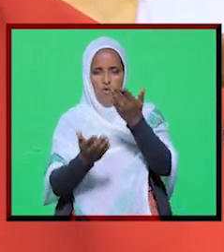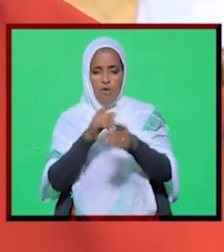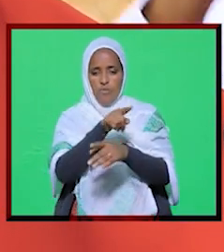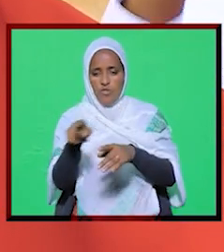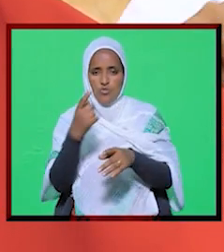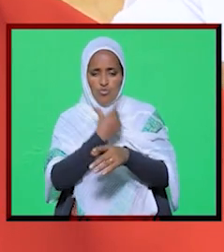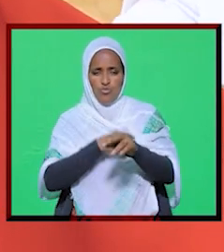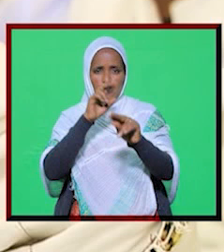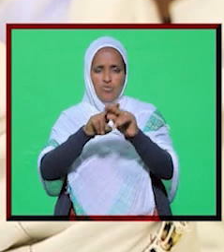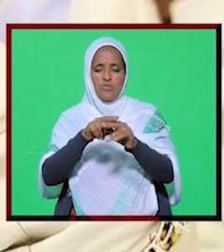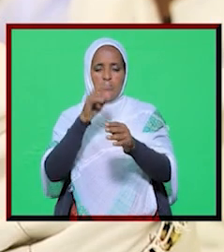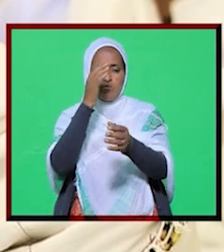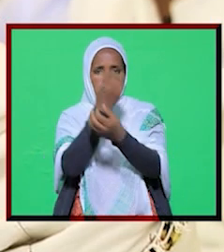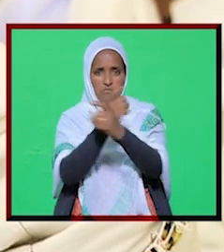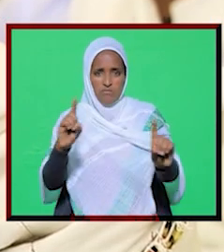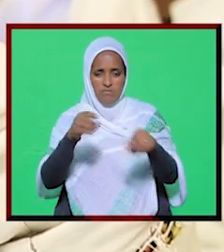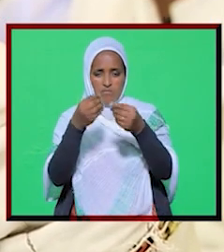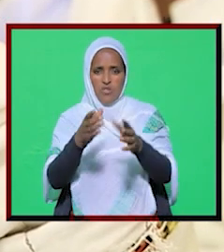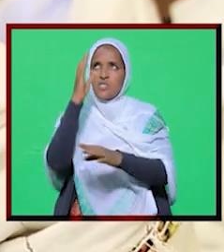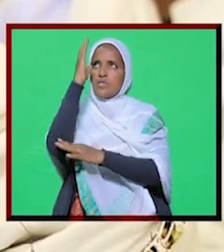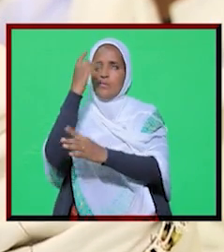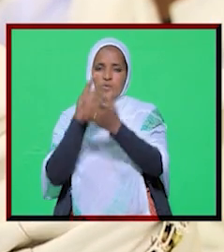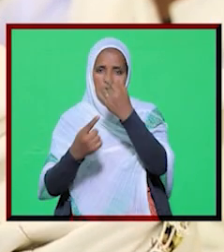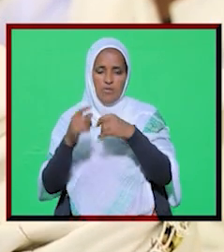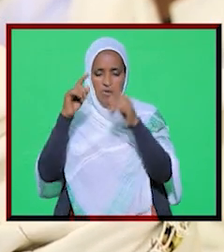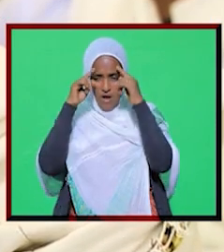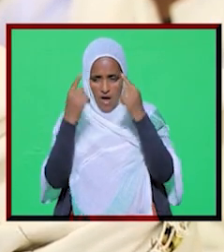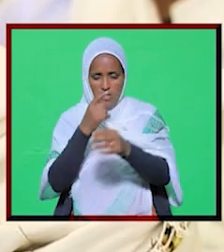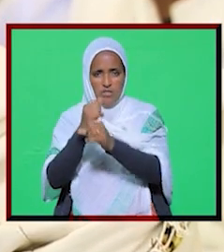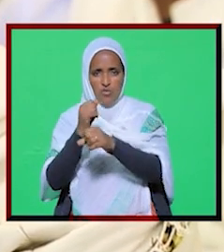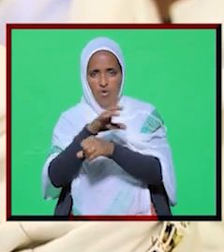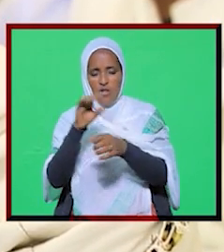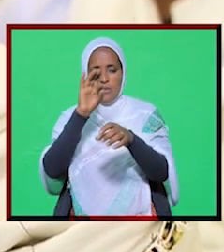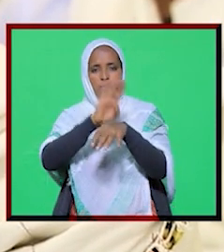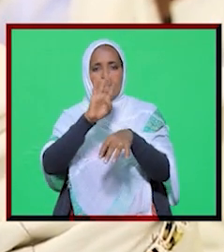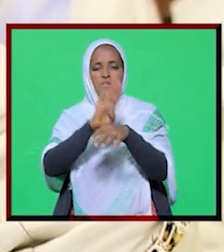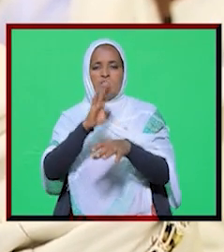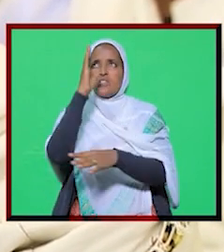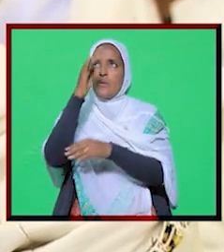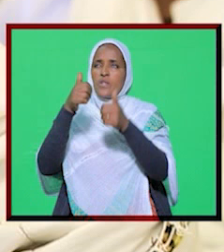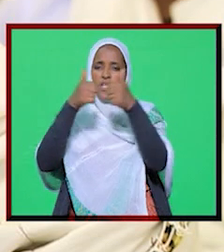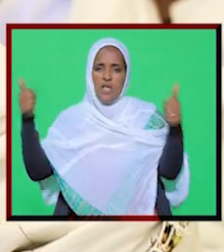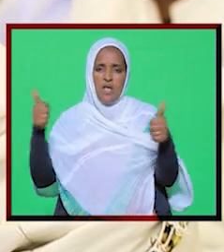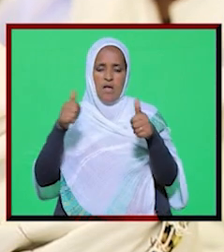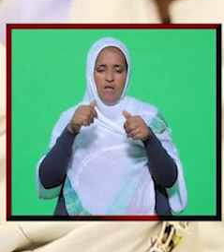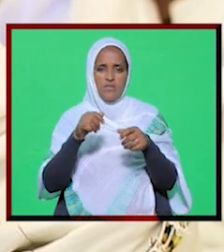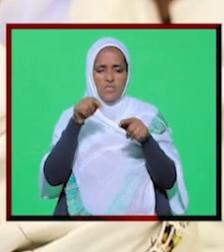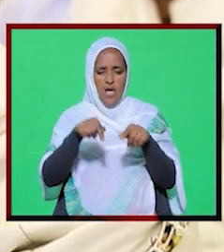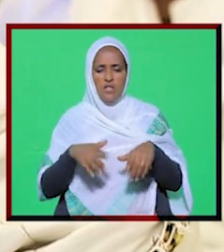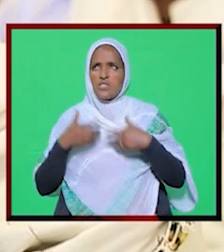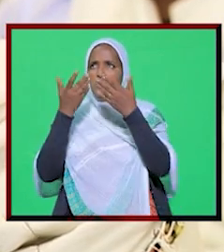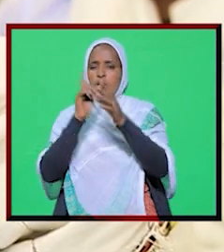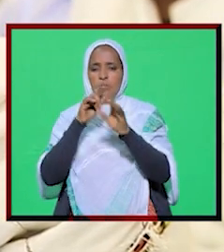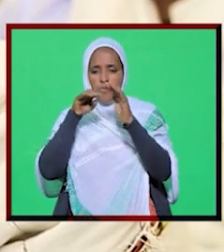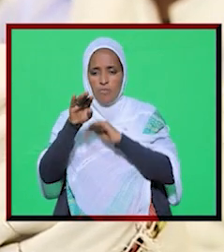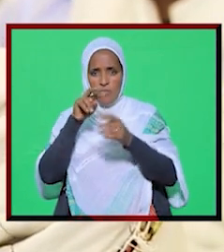አንድ ነው። በእነሱ አድሮ ስርየት የሚሰጠው እግዚአብሔር ነው። እውነት ካህናት ኃጢአት ሰርተዋልና ከቤተ ክርስቲያን እግዚአብሔር ይለያል። ዛሬ